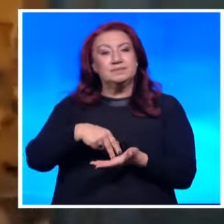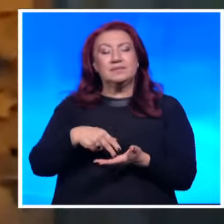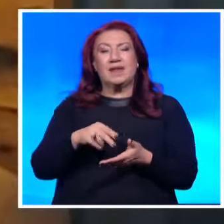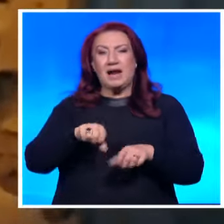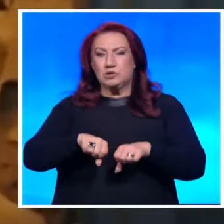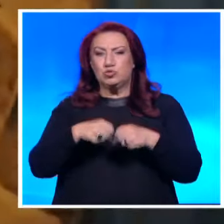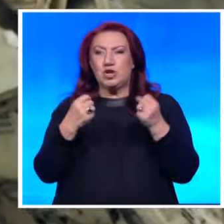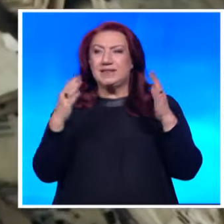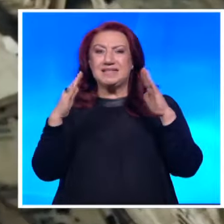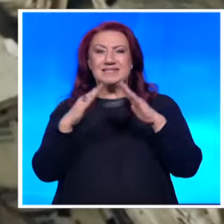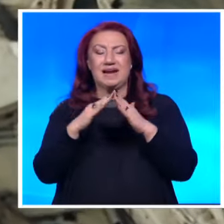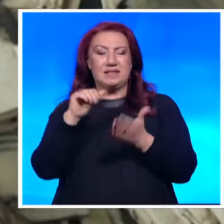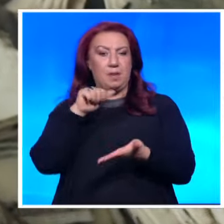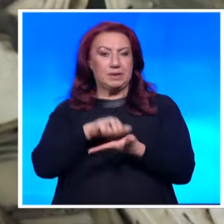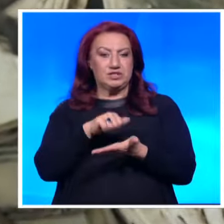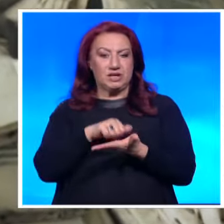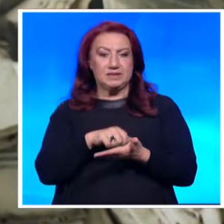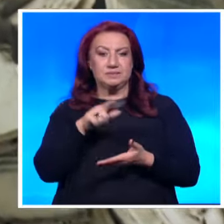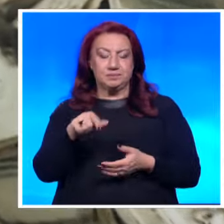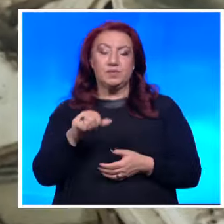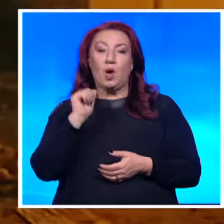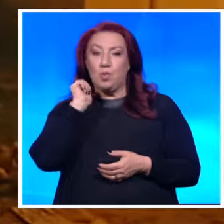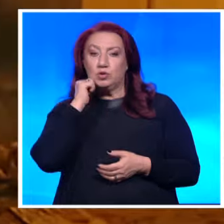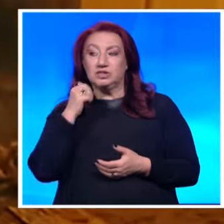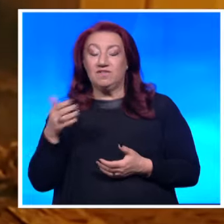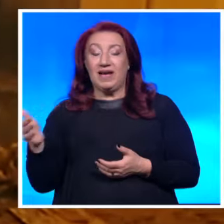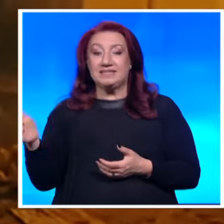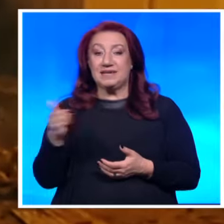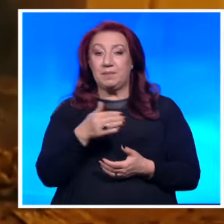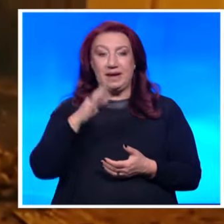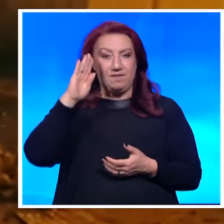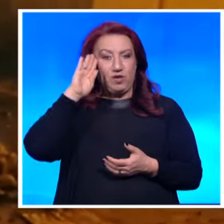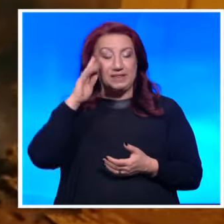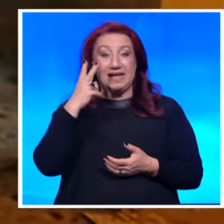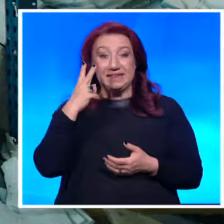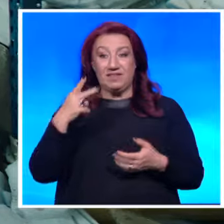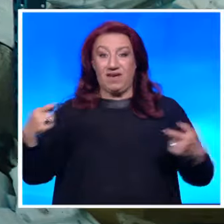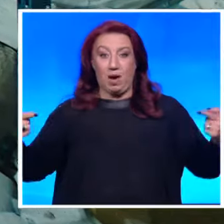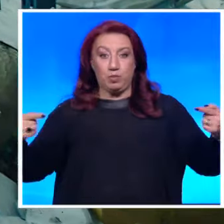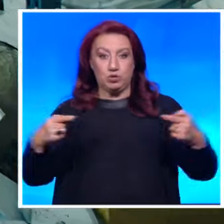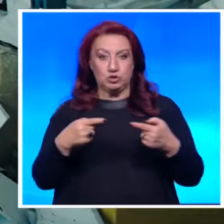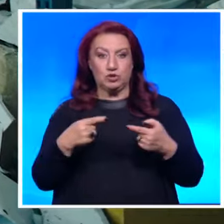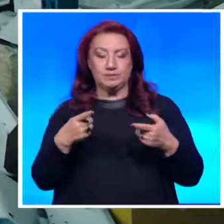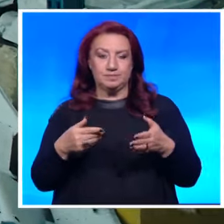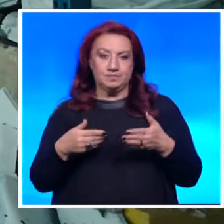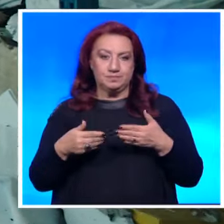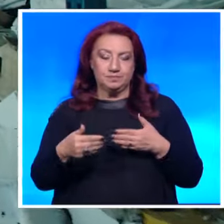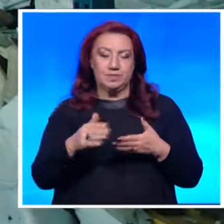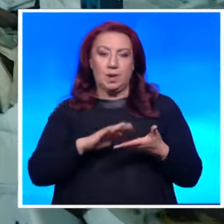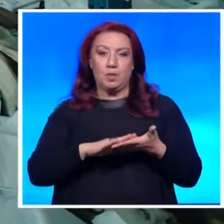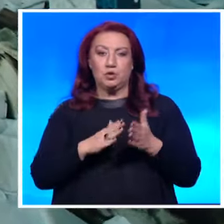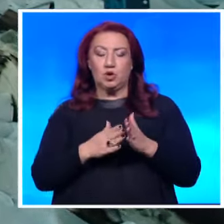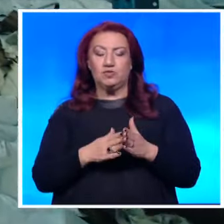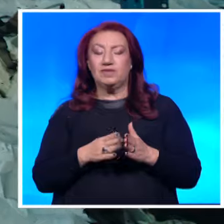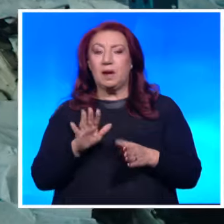му москва събира войски за нова офанзива от две на което противопоставя готвената за 15 юни